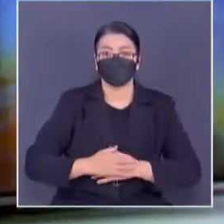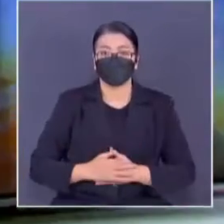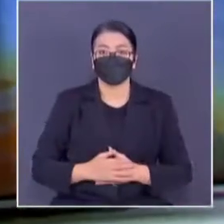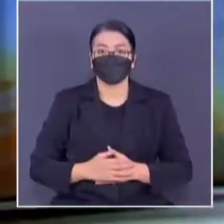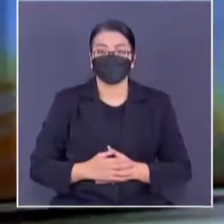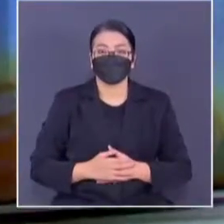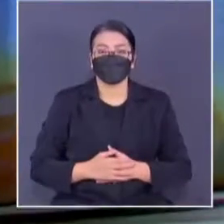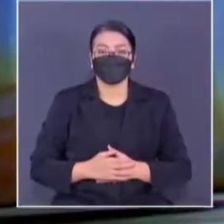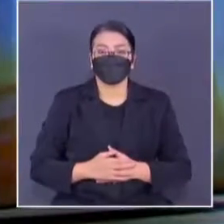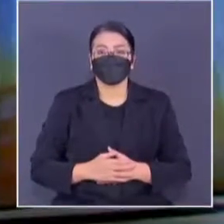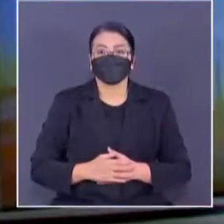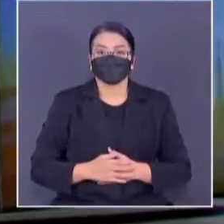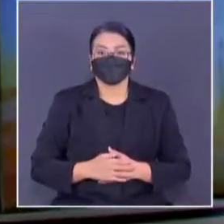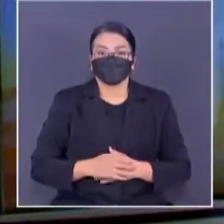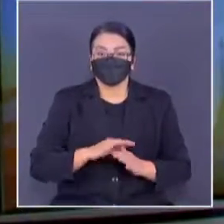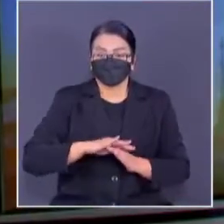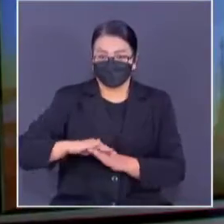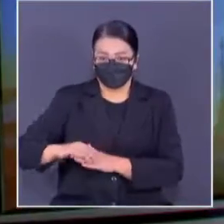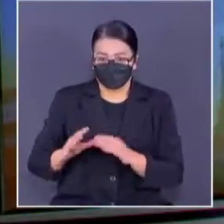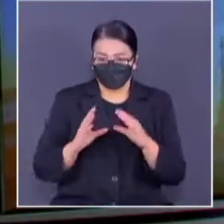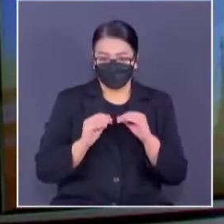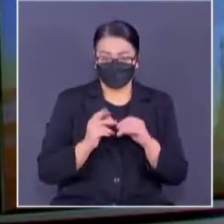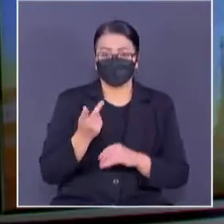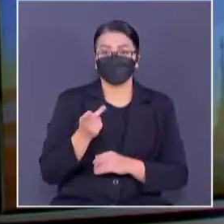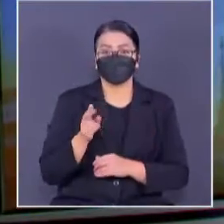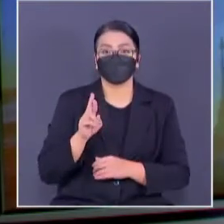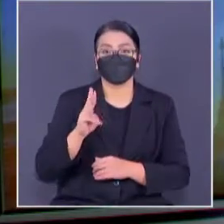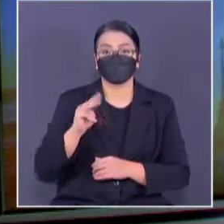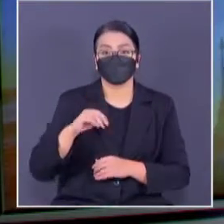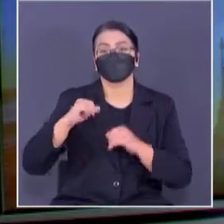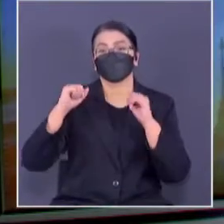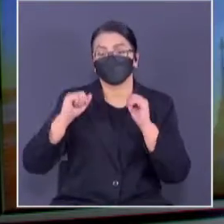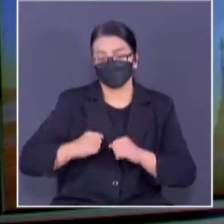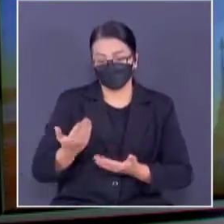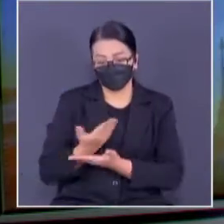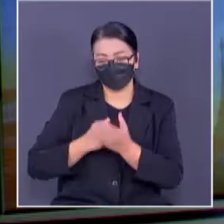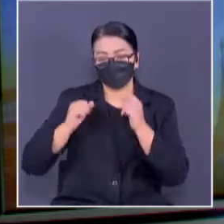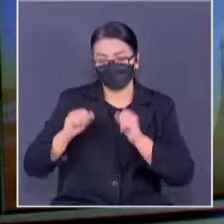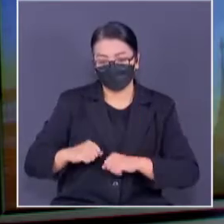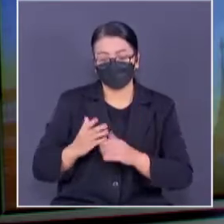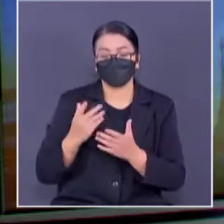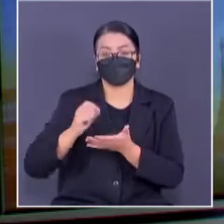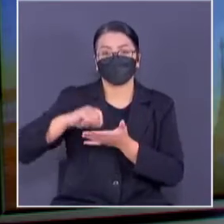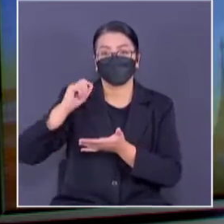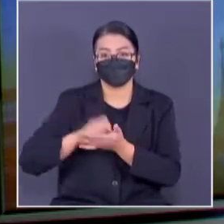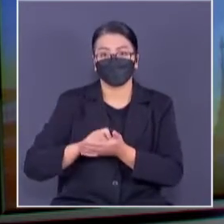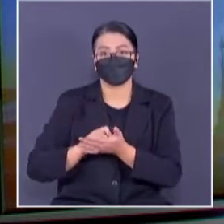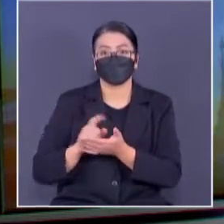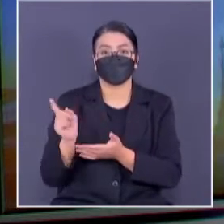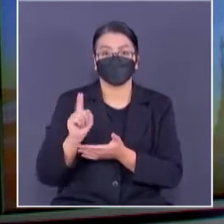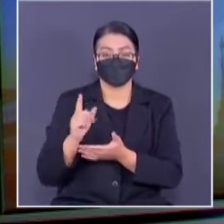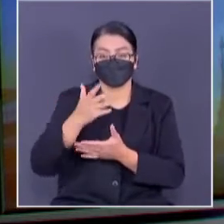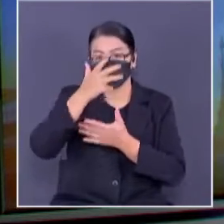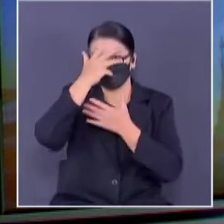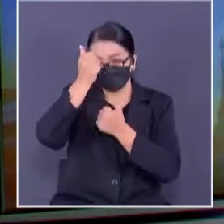เอาไปดูความเคลื่อนไหวการประชุมครม.ที่เกิดขึ้นเมื่อวานนี้นะครับมีหลายประเด็นเลยครับที่เมื่อวานนี้ครม.มีความเห็นชอบออกมาก็เป็นที่น่